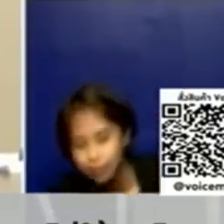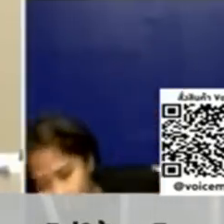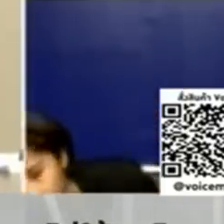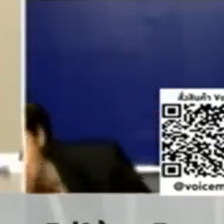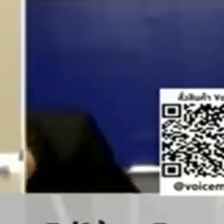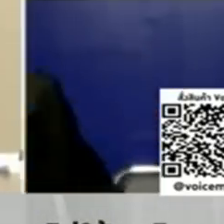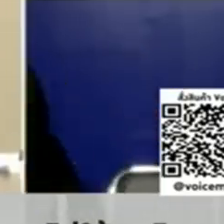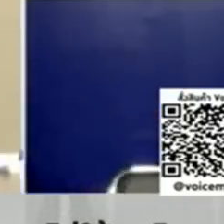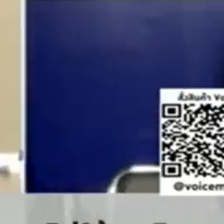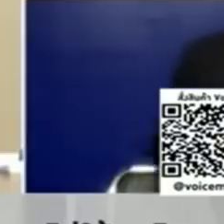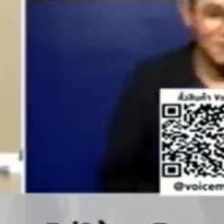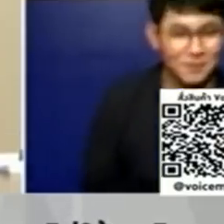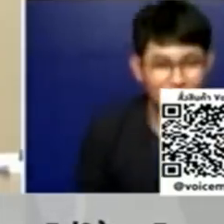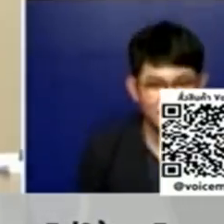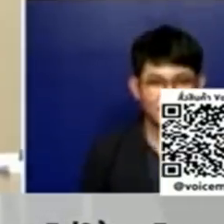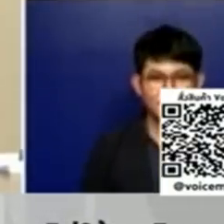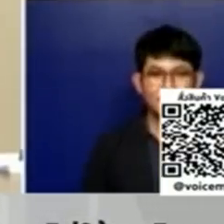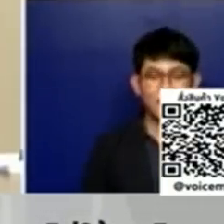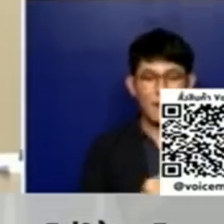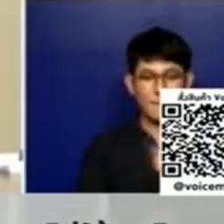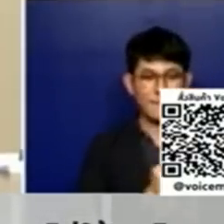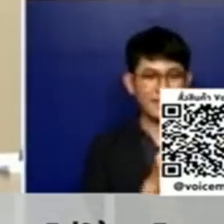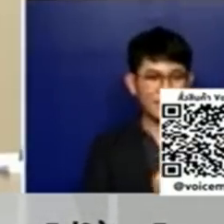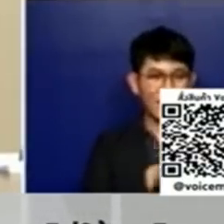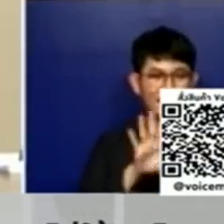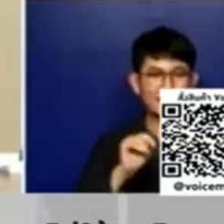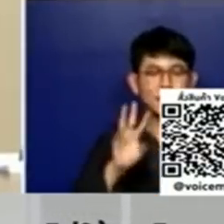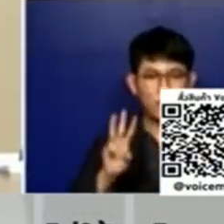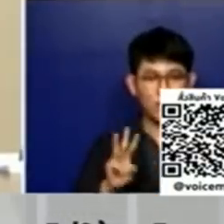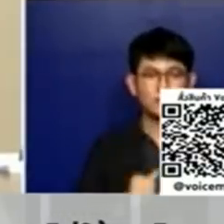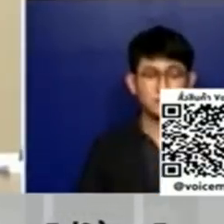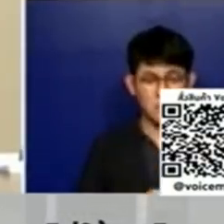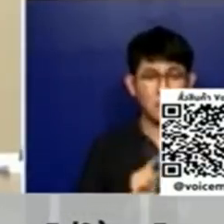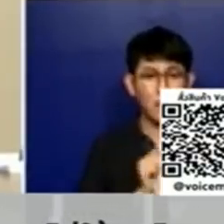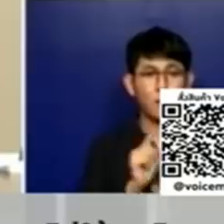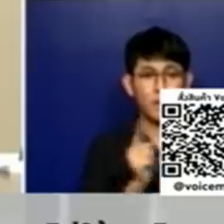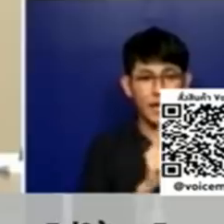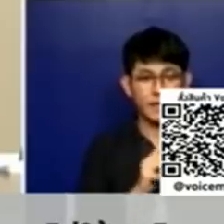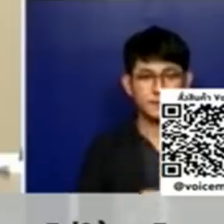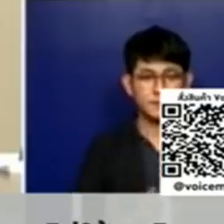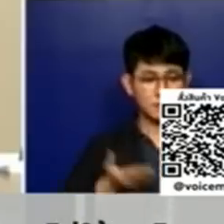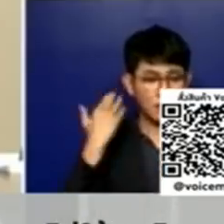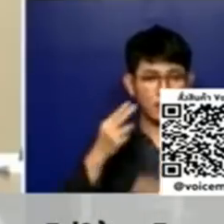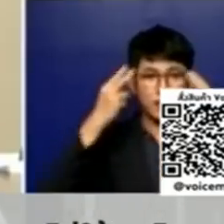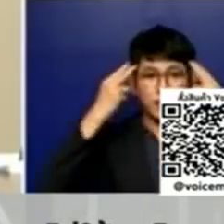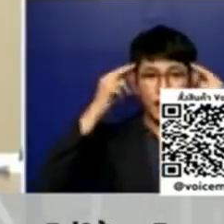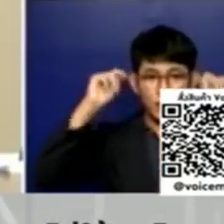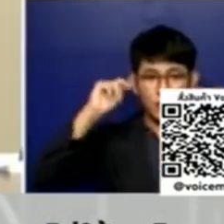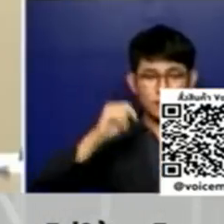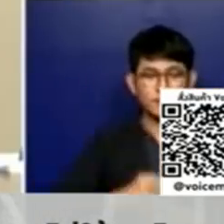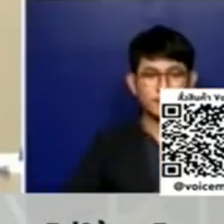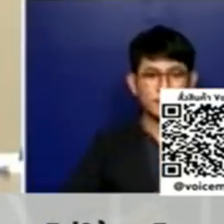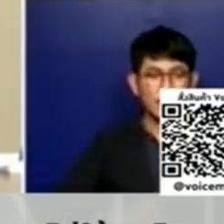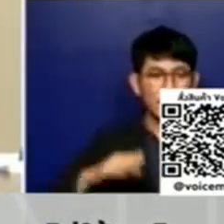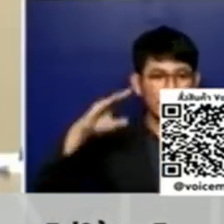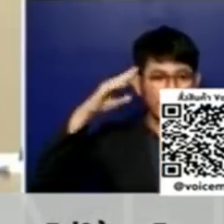นี้และหากมีการปรับครม.ก็จะพิจารณาจากผลงานของรัฐมนตรีแต่ละรายเป็นหลักนะฮะไม่นำคะแนนเสียงไม่ไว้วางใจมาเป็นปัจจัยในการตัดสินใจเ